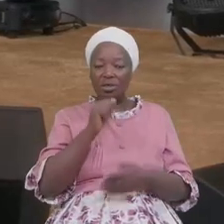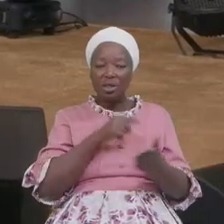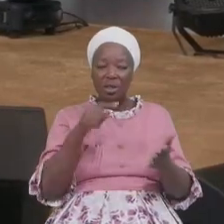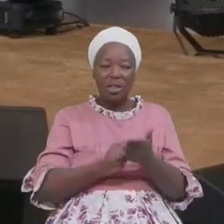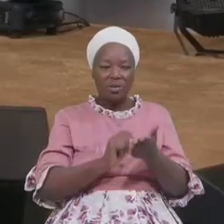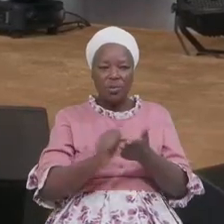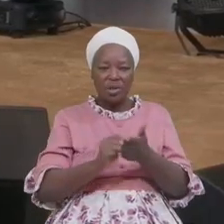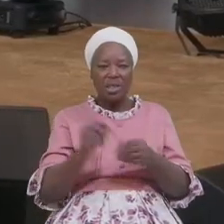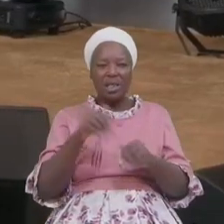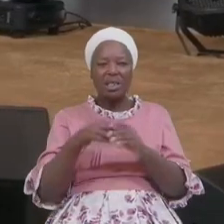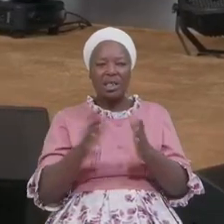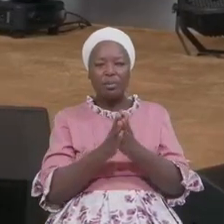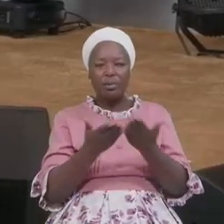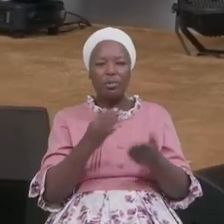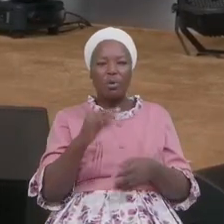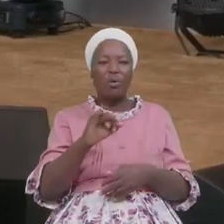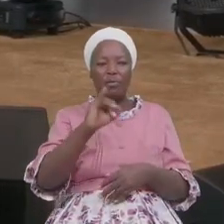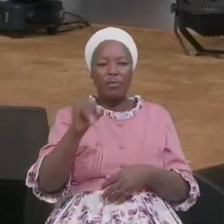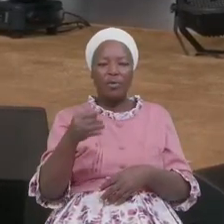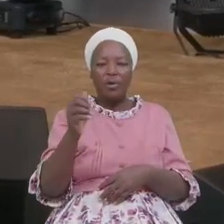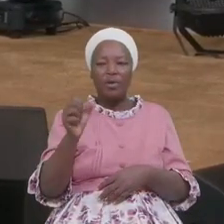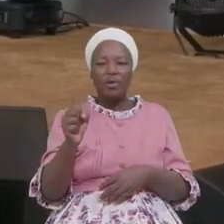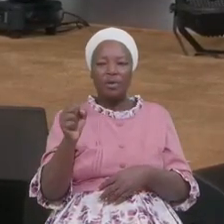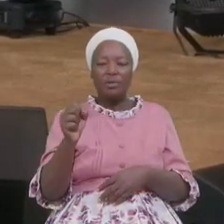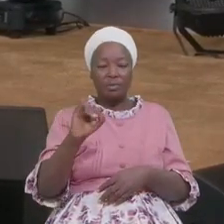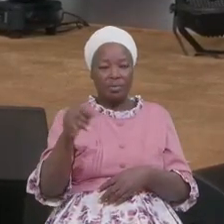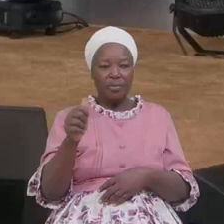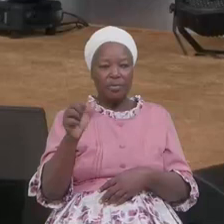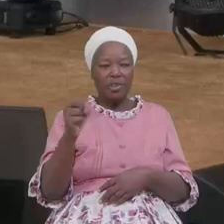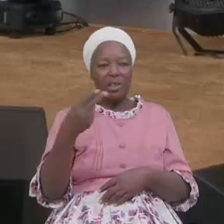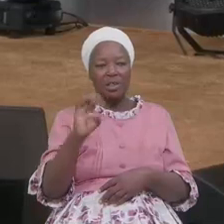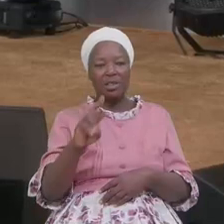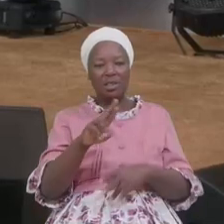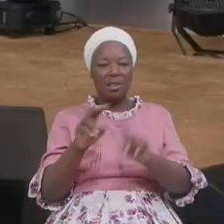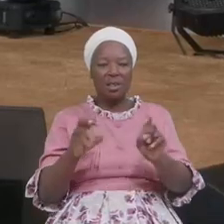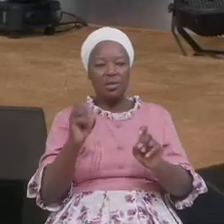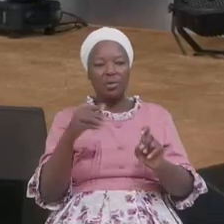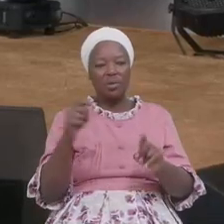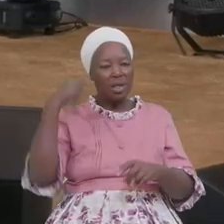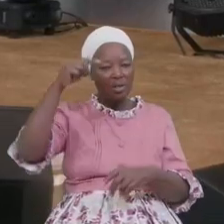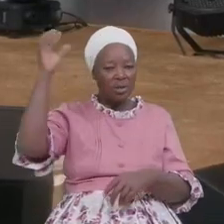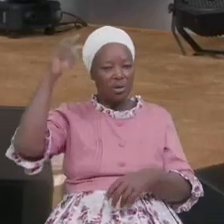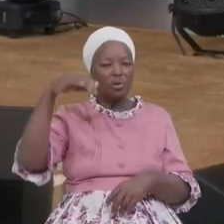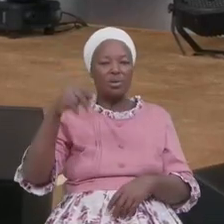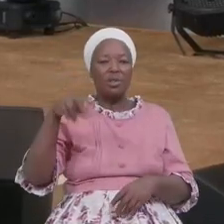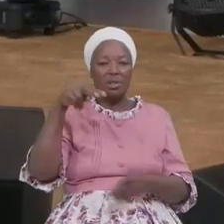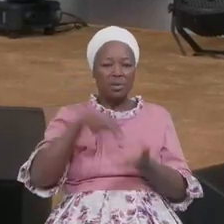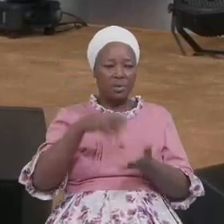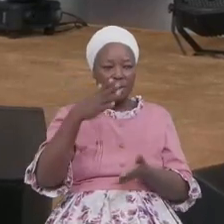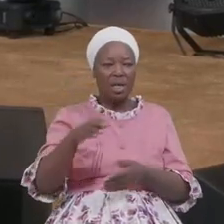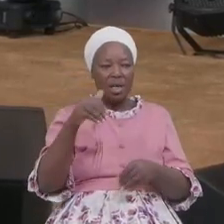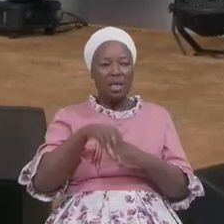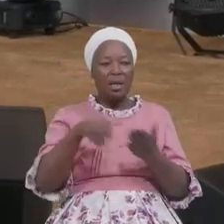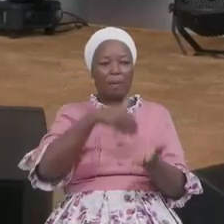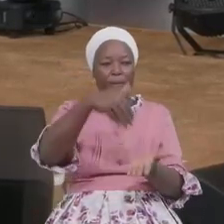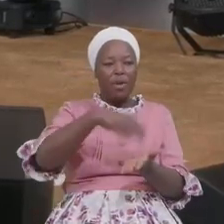juste? Le soleil s'arrêta au milieu du ciel. et ne se hâta point de se